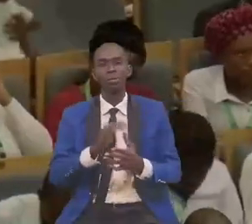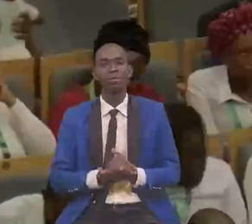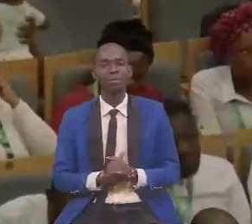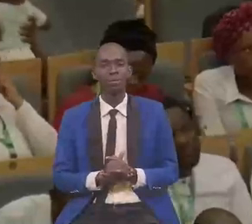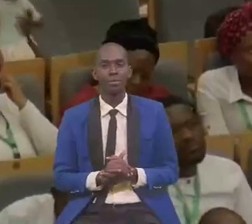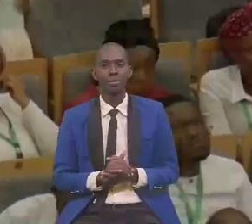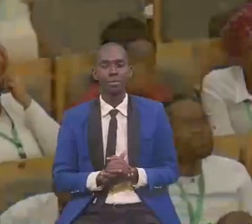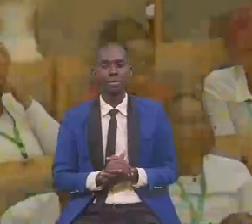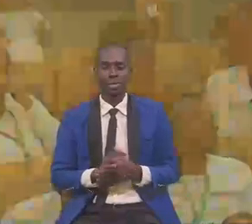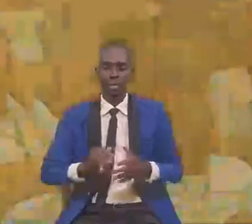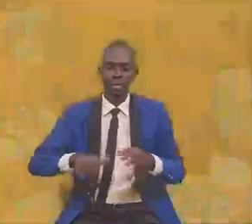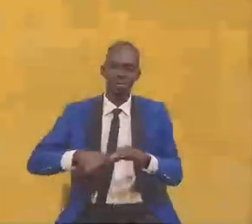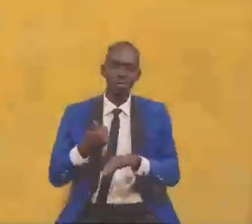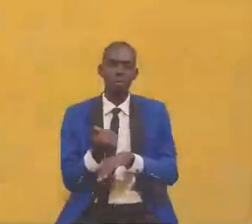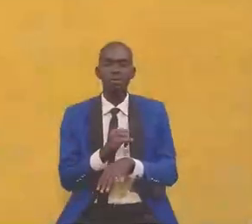Confirmant la parole.